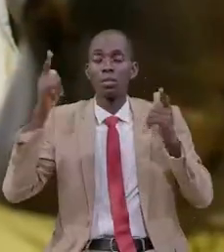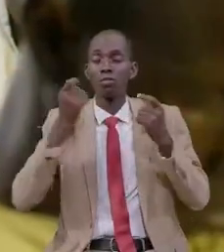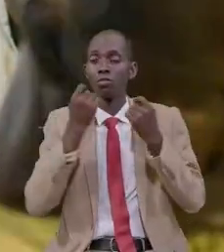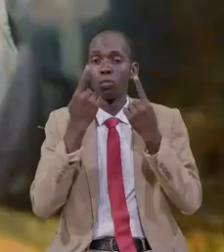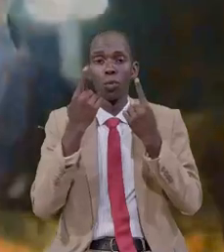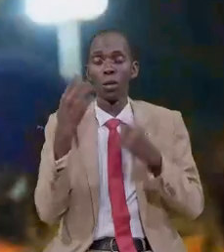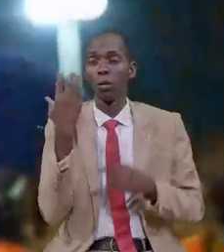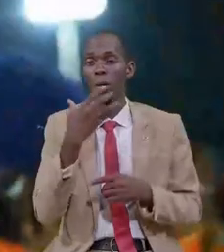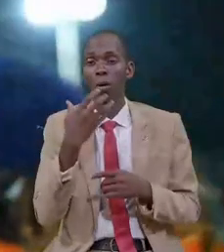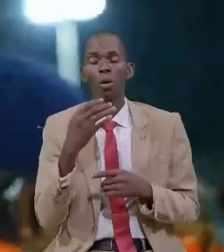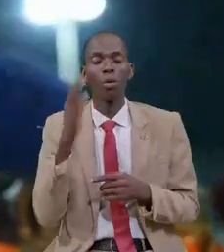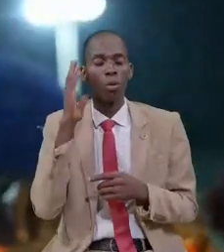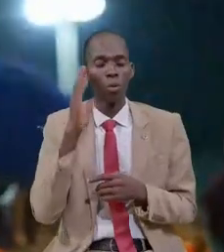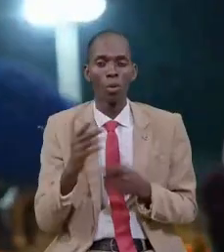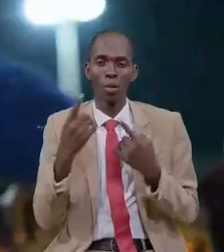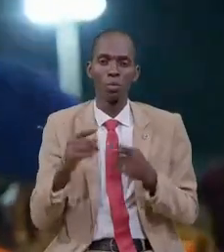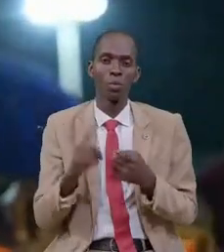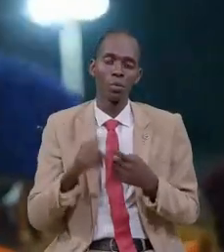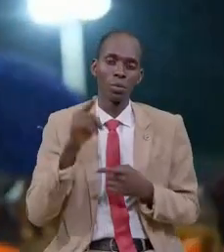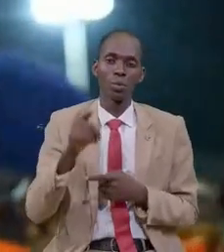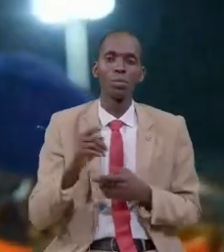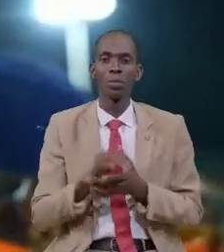vont se produire dans ta vie.